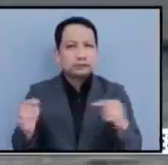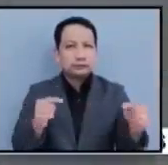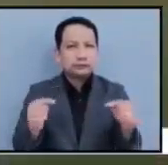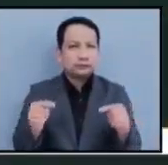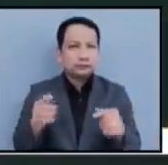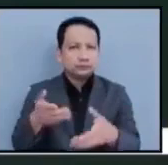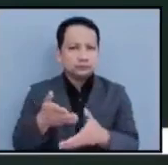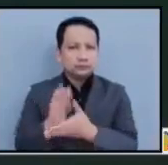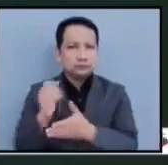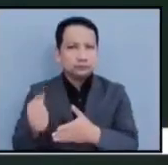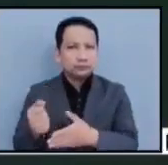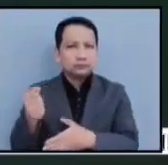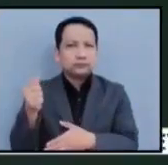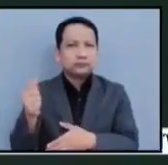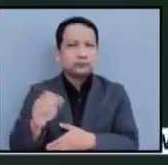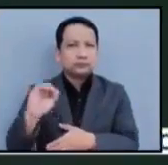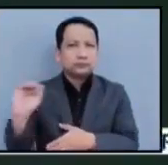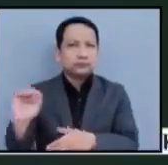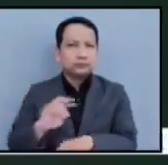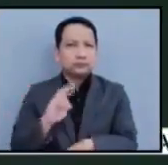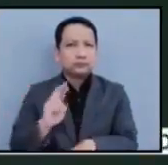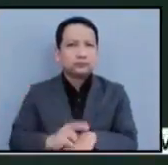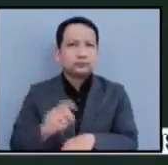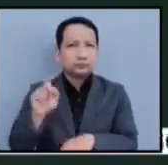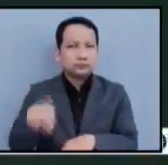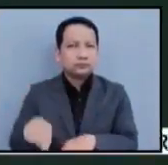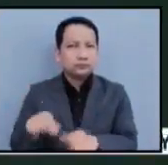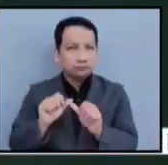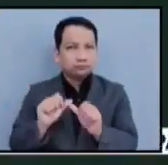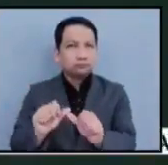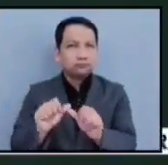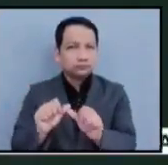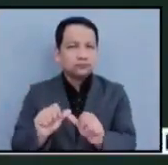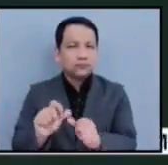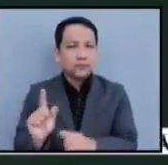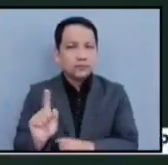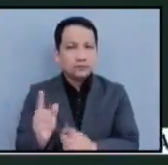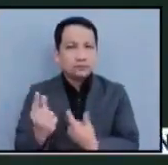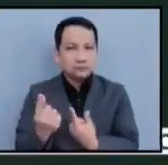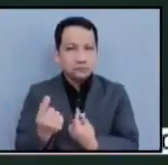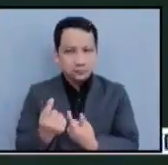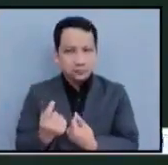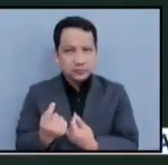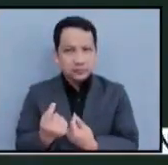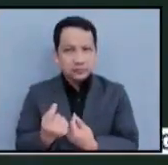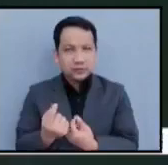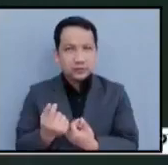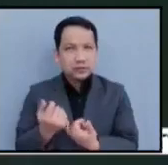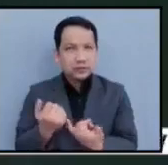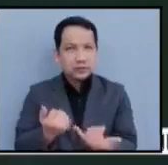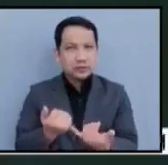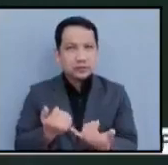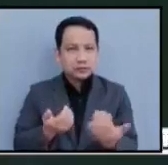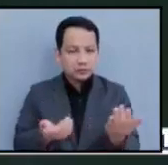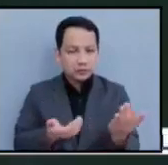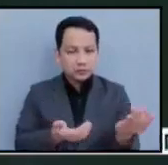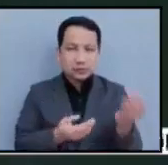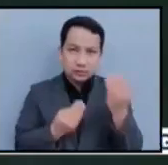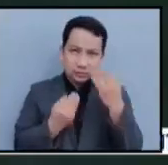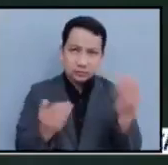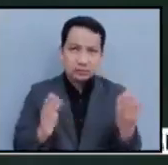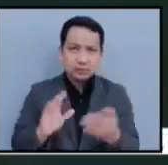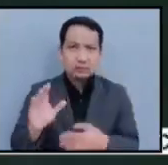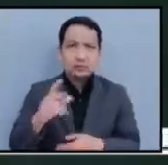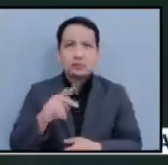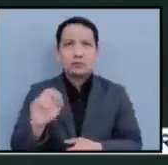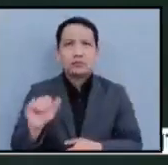sa rehiyon. The Philippines should continue to do what it has been doing with Second Thomas Shoal and the rest of the Calayan Island Group, which is